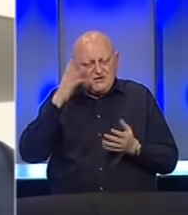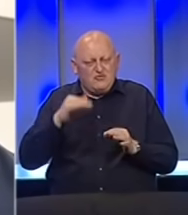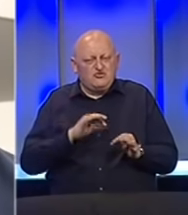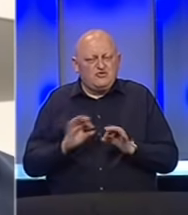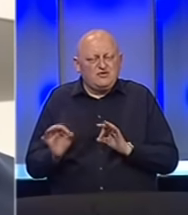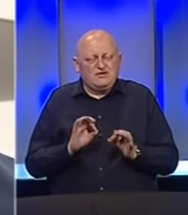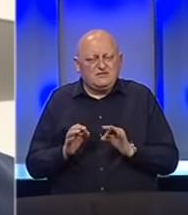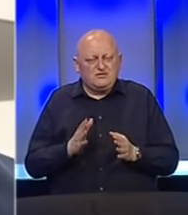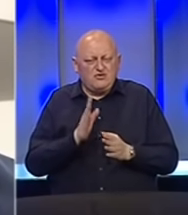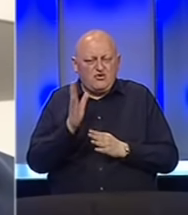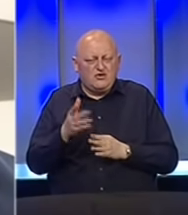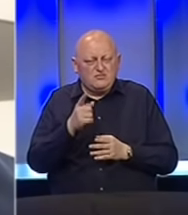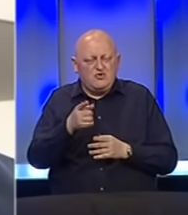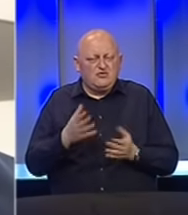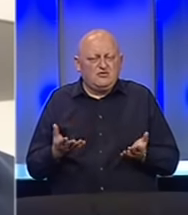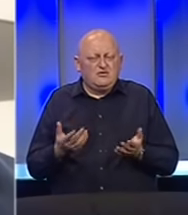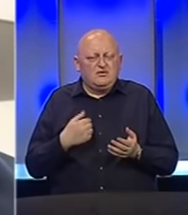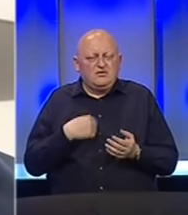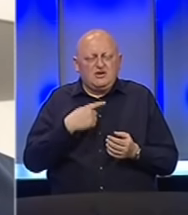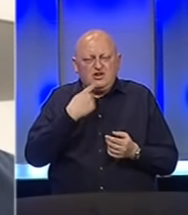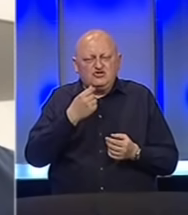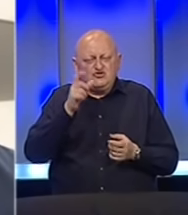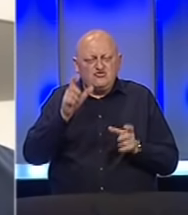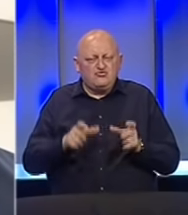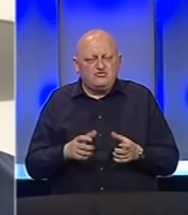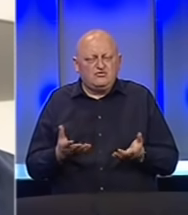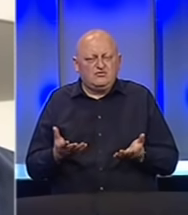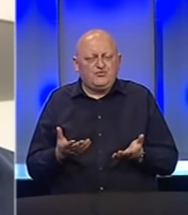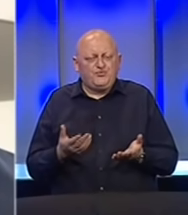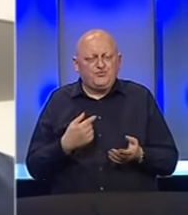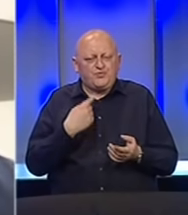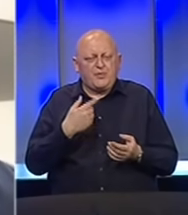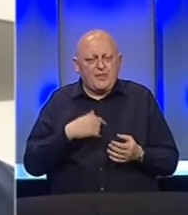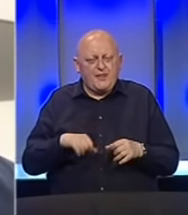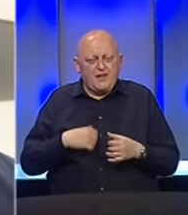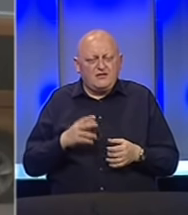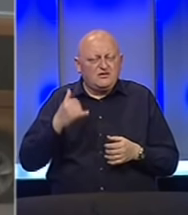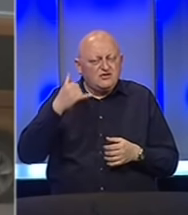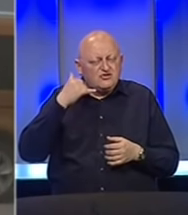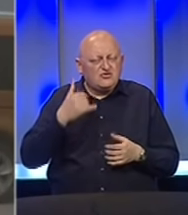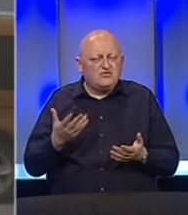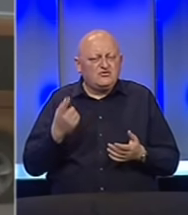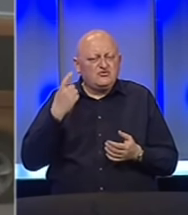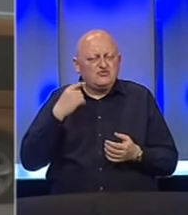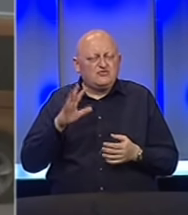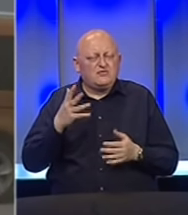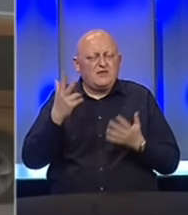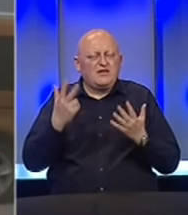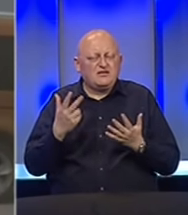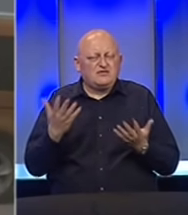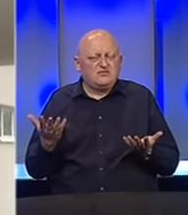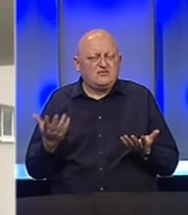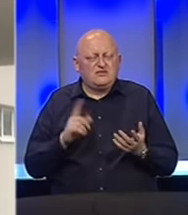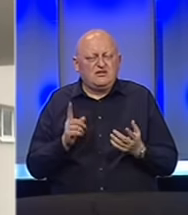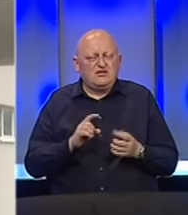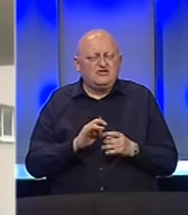možemo orijentirati po tome i reći ljudima da, evo, jer on kad mene jutro zove i kaže, čuo sam 15.8. da